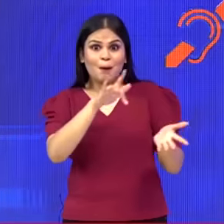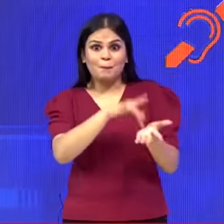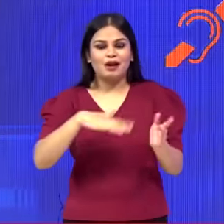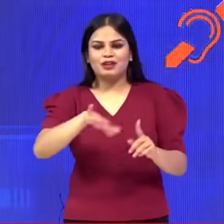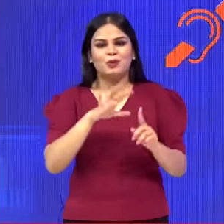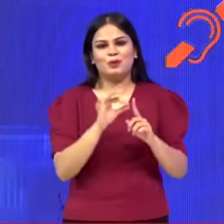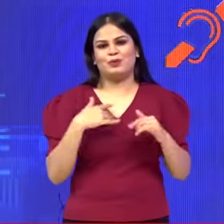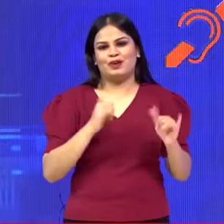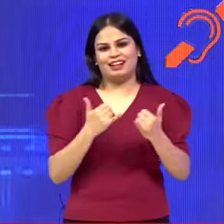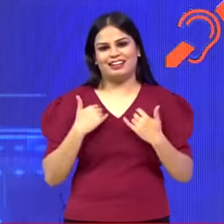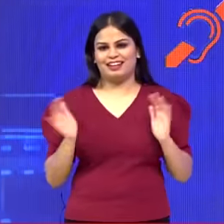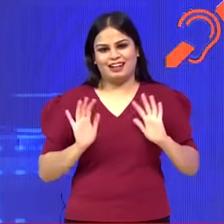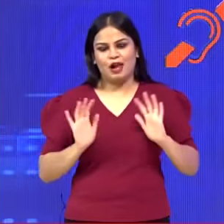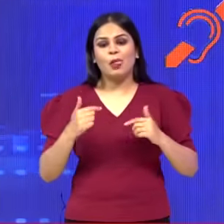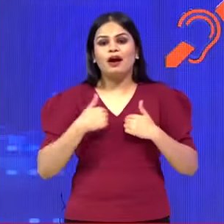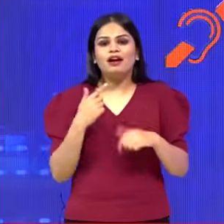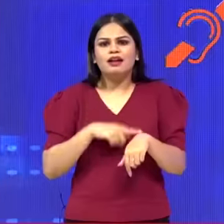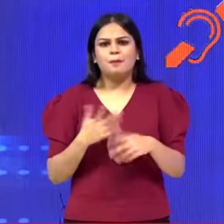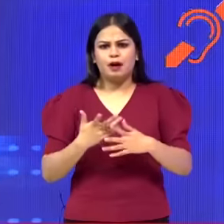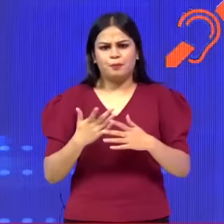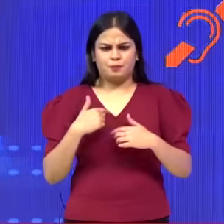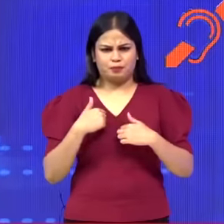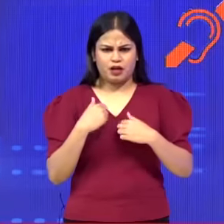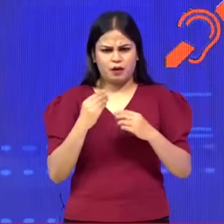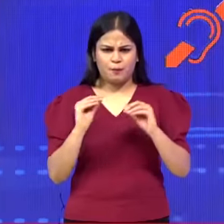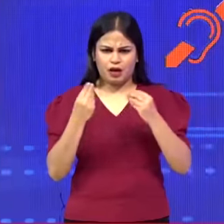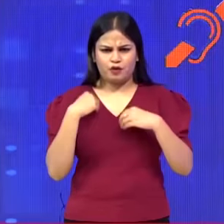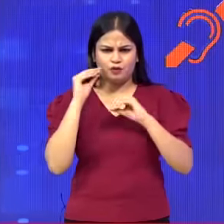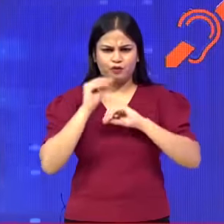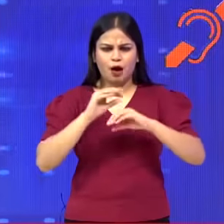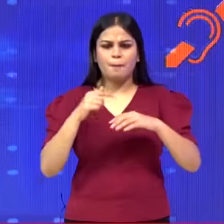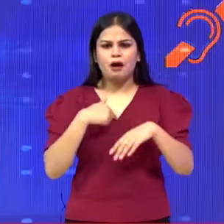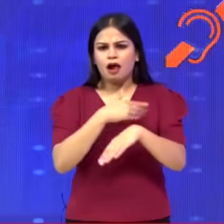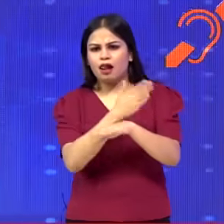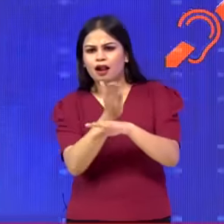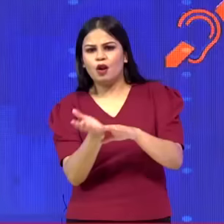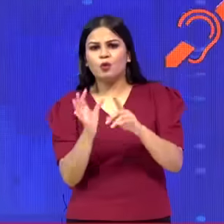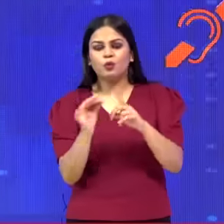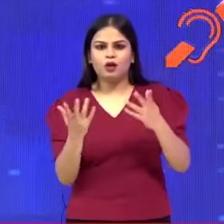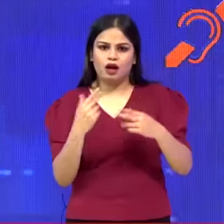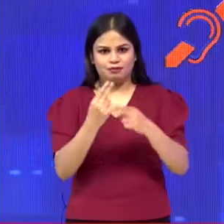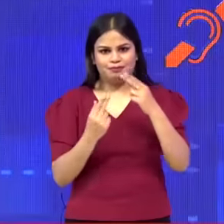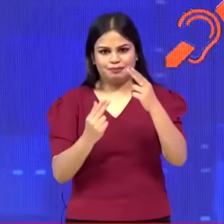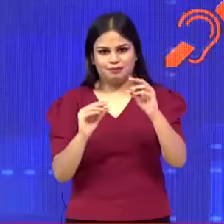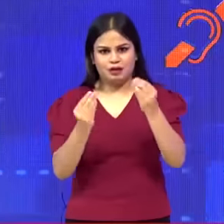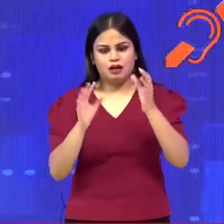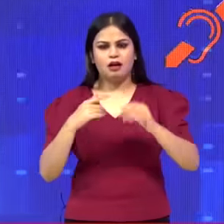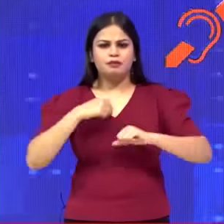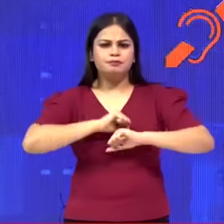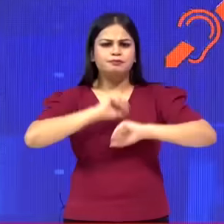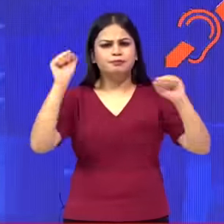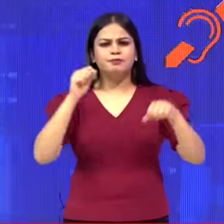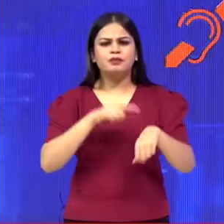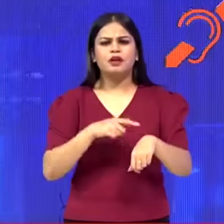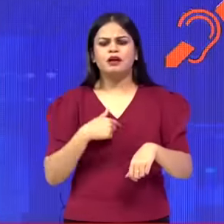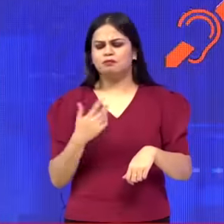है, मैं तो आपको मेरी मैं आपको मेरा रूटीन बता देता हूँ। मैं उठ जाता हूँ